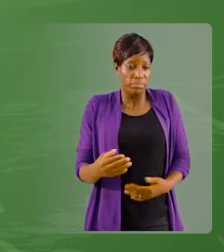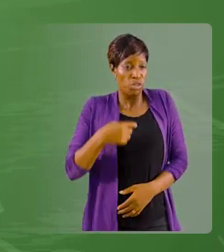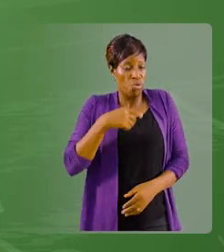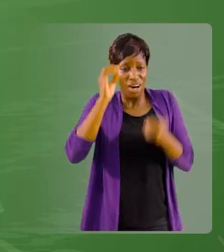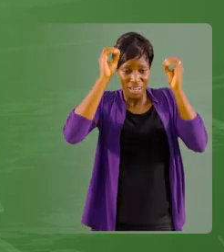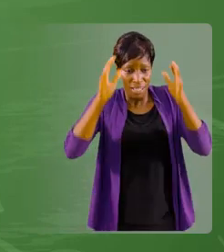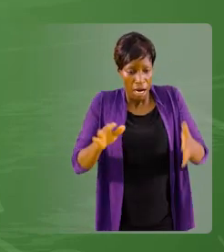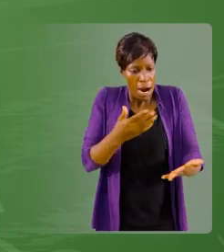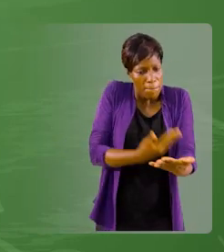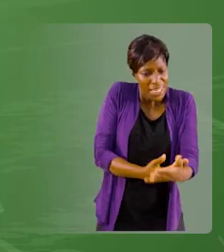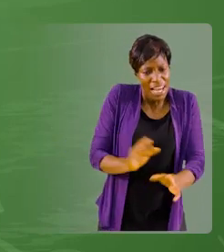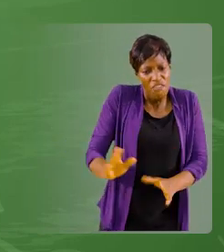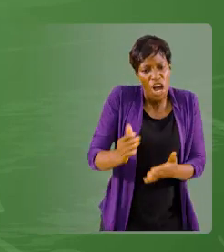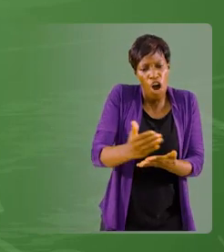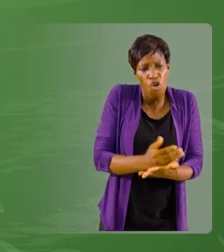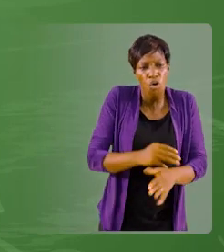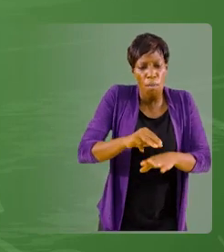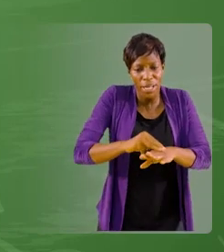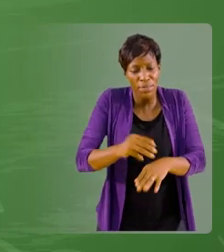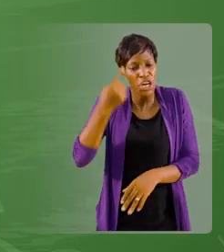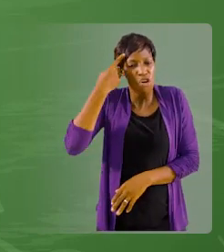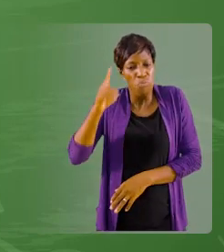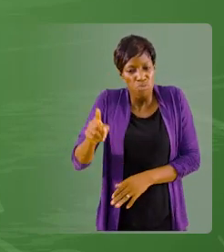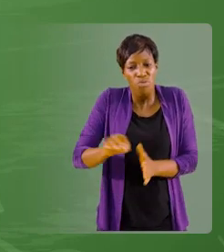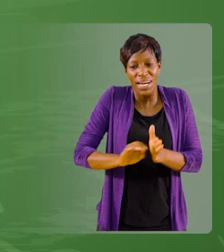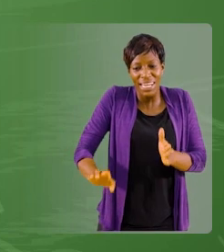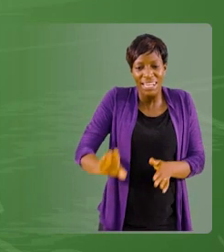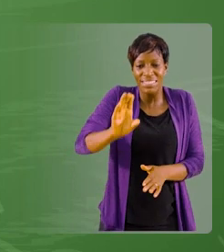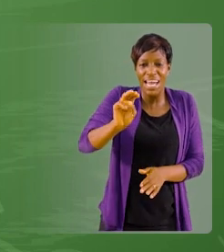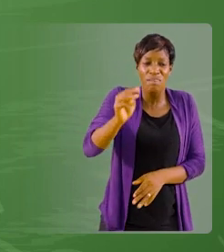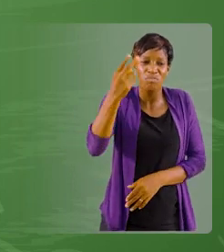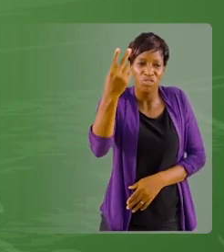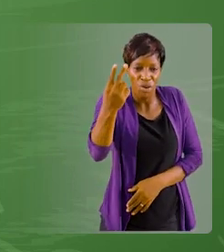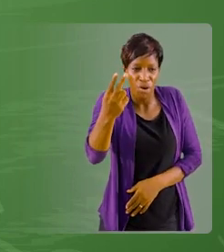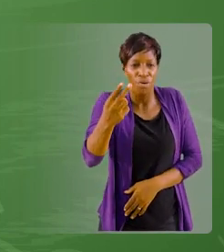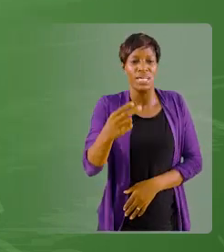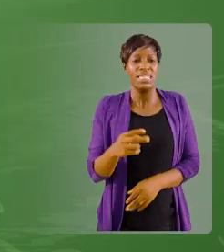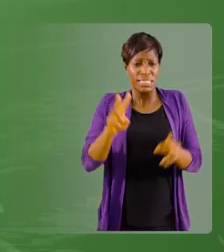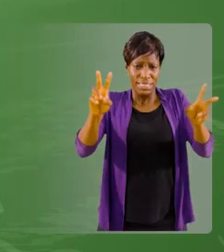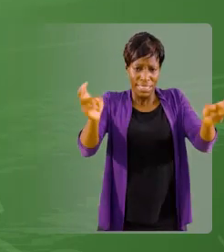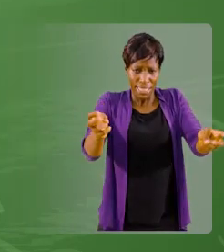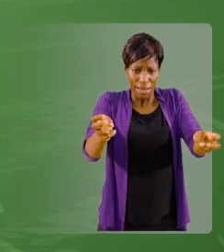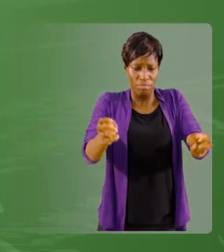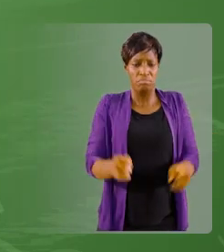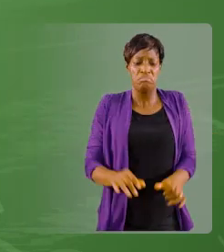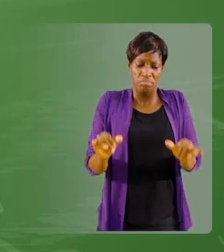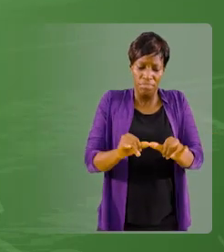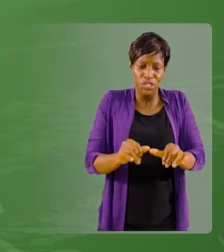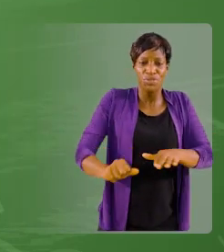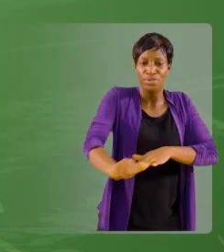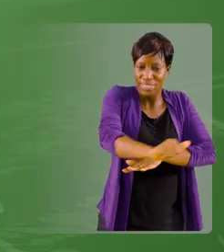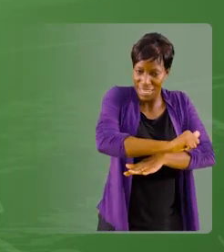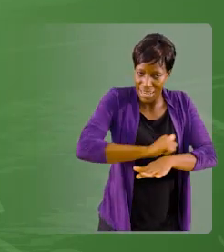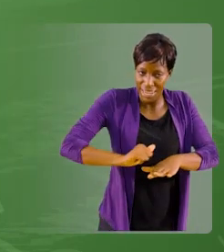de mathématiques pour les élèves de CM2 qui porte sur les mesures